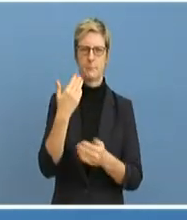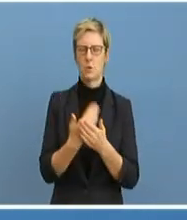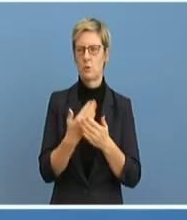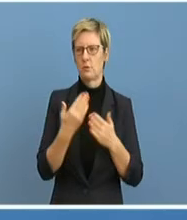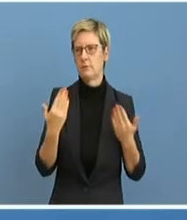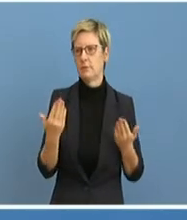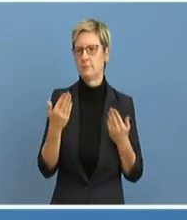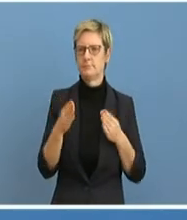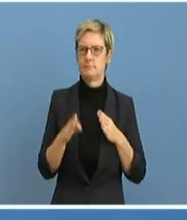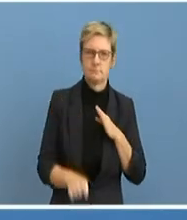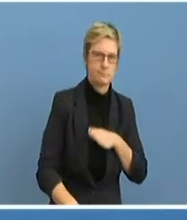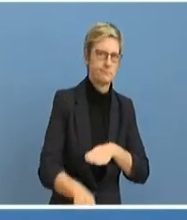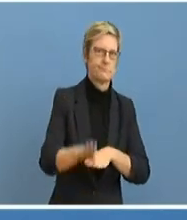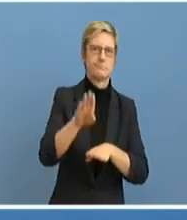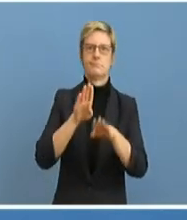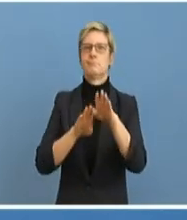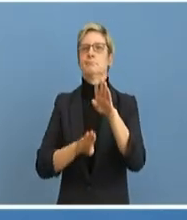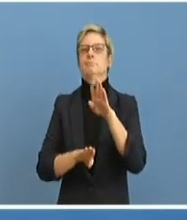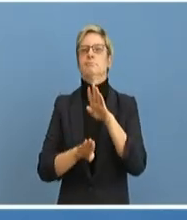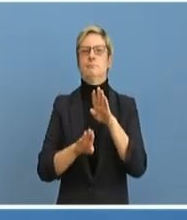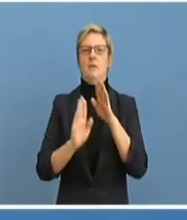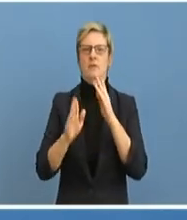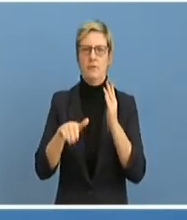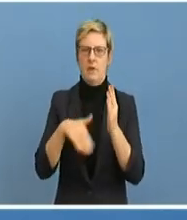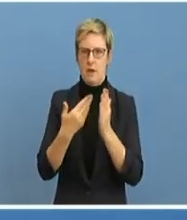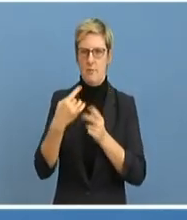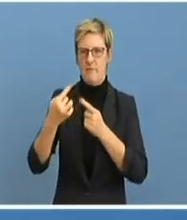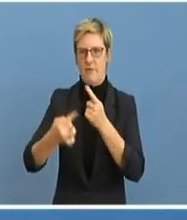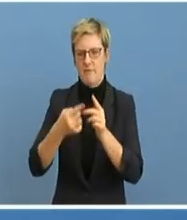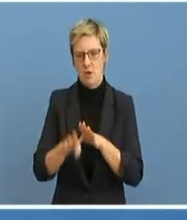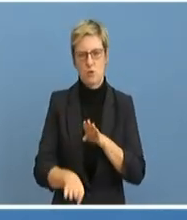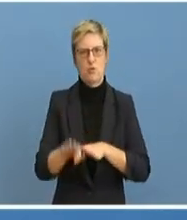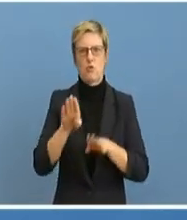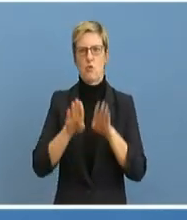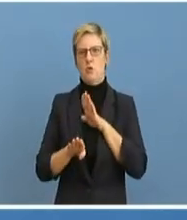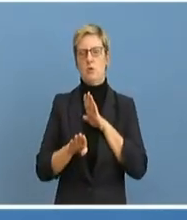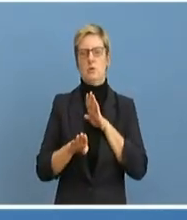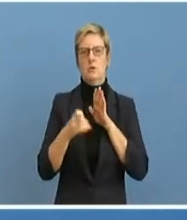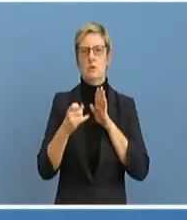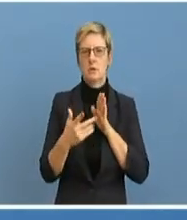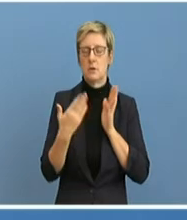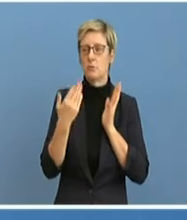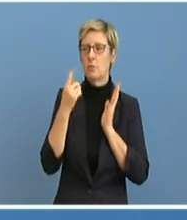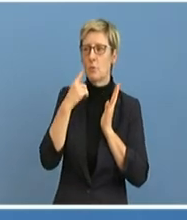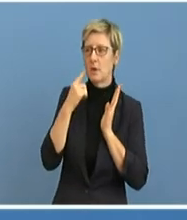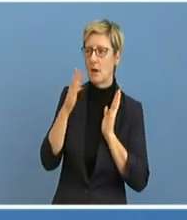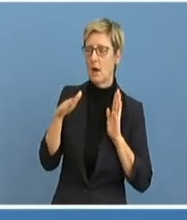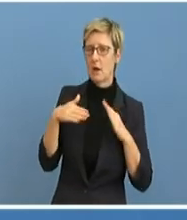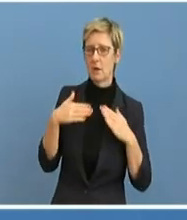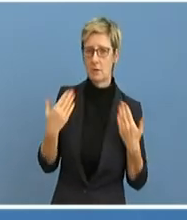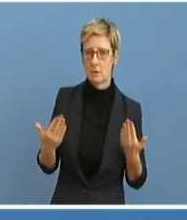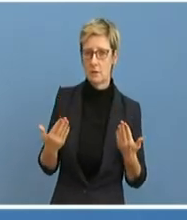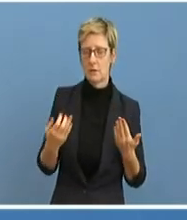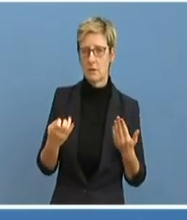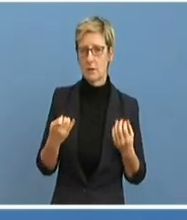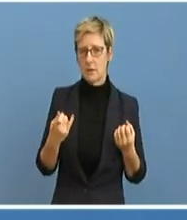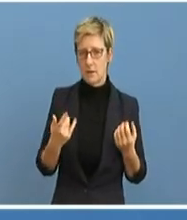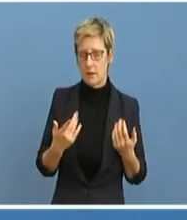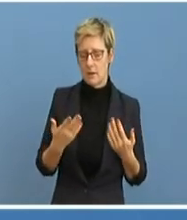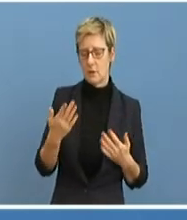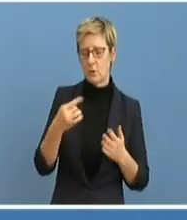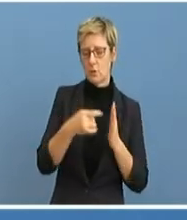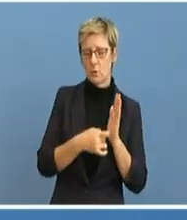einen Schritt zurück im Vergabeverfahren, weil eben nicht nach derzeitigem Stand ausgeschlossen werden kann, dass aufgrund